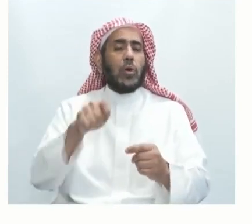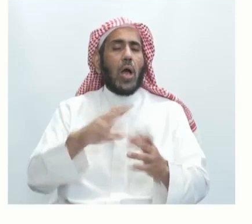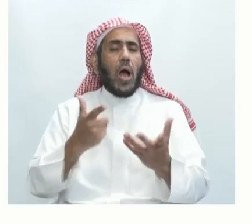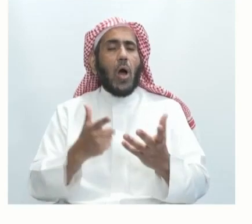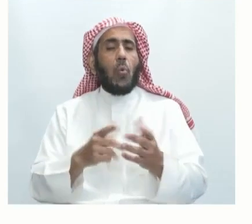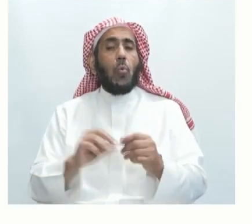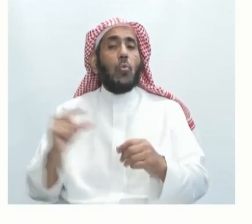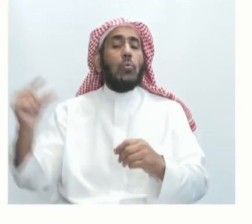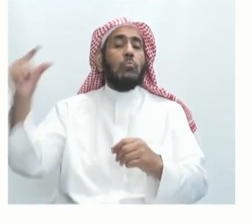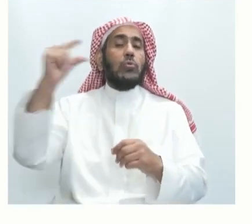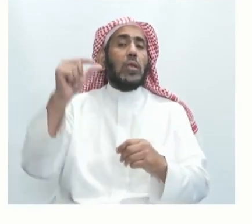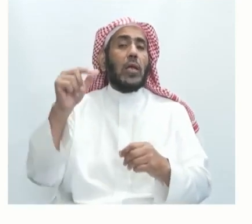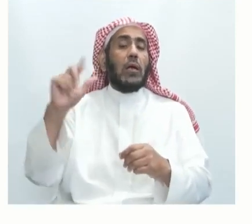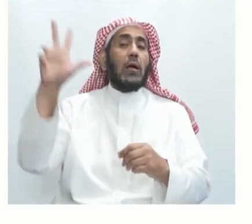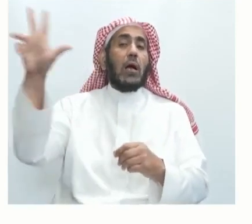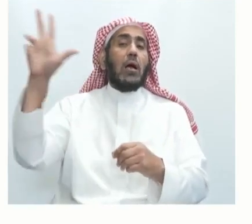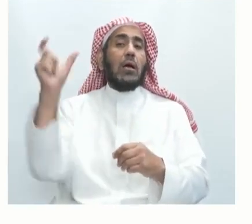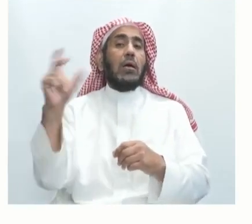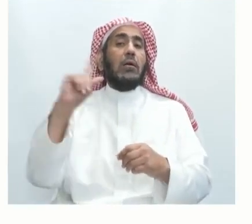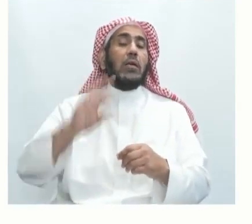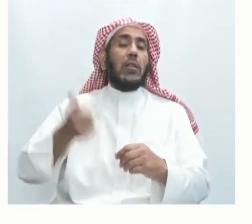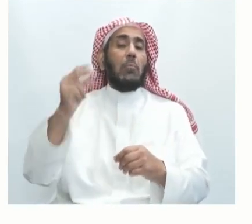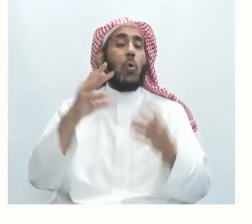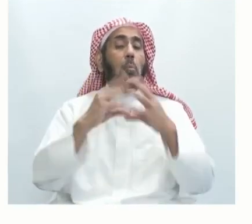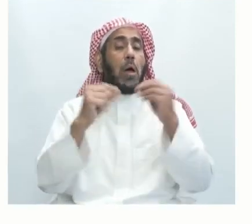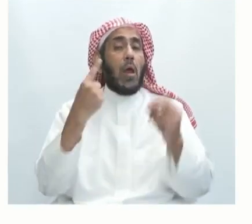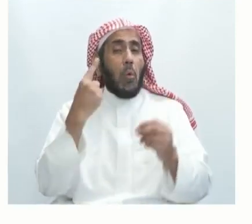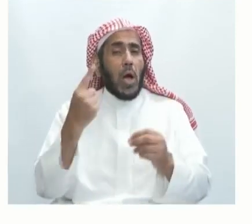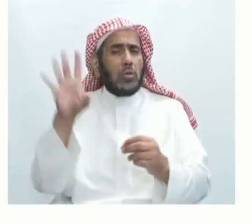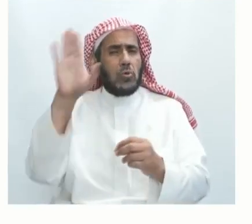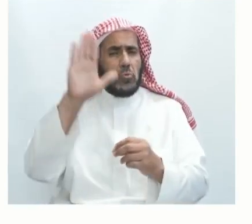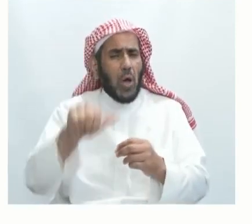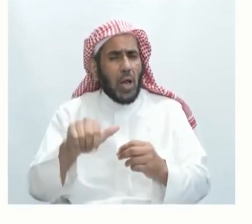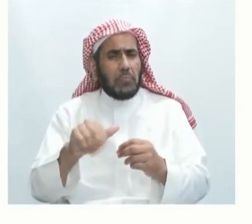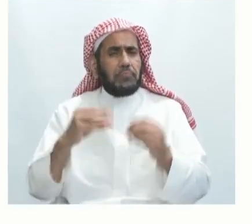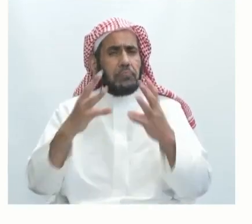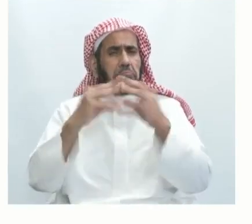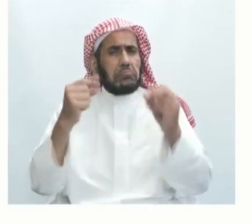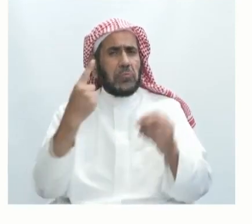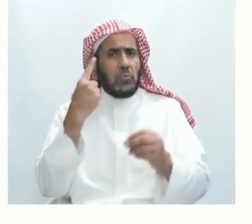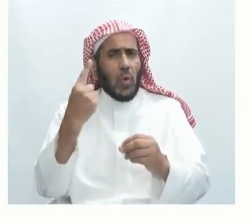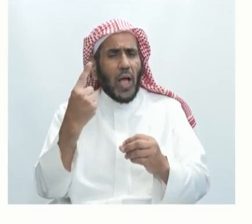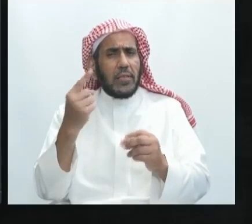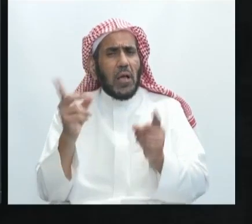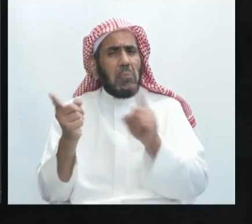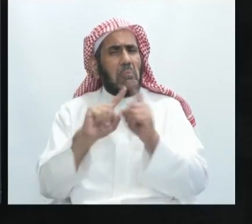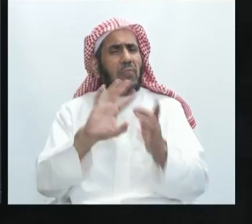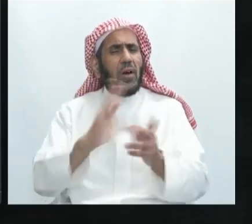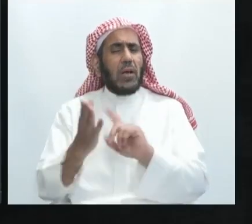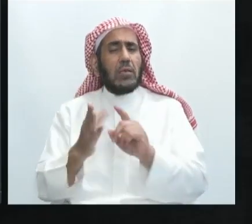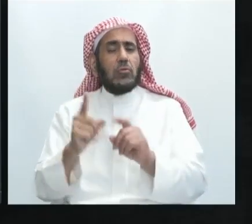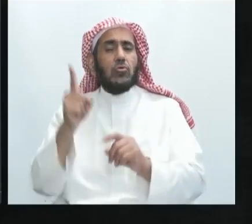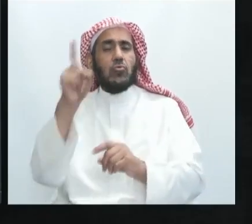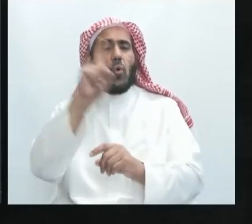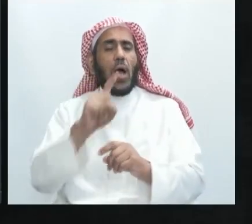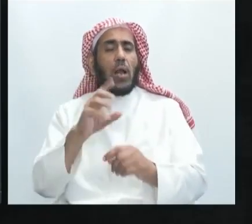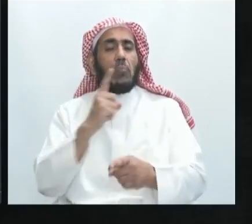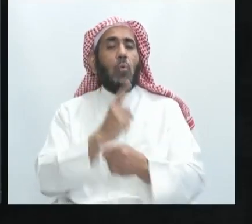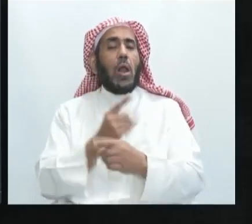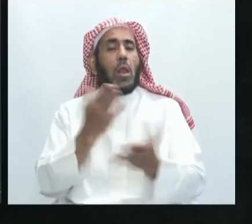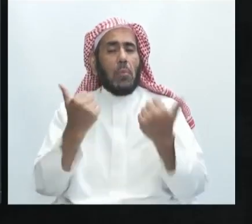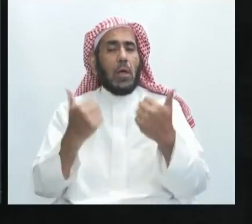النظام فهل هما بمعنى واحد فهل هما بمعنى واحد ام لا ما